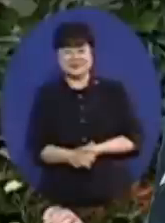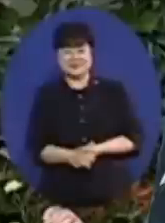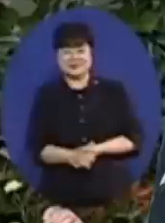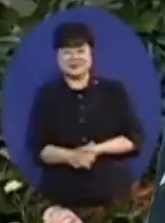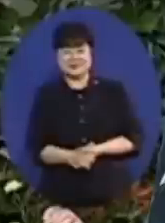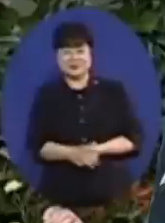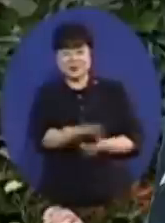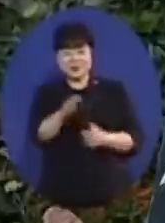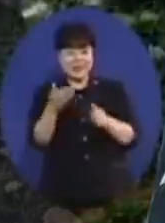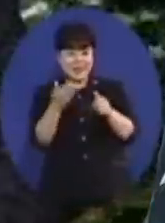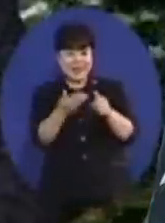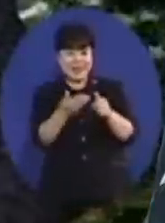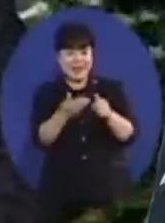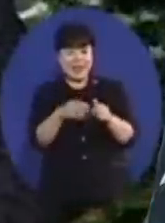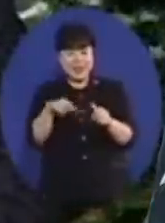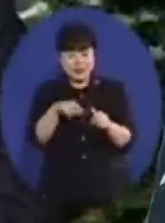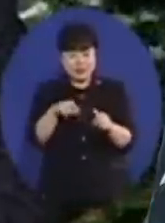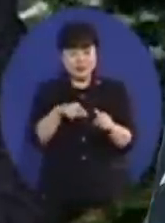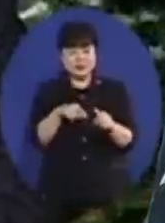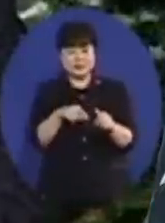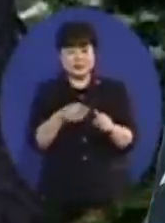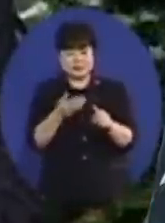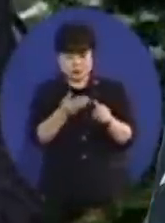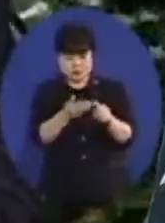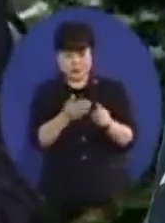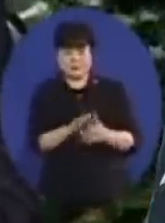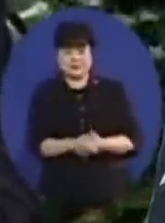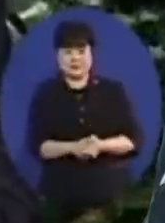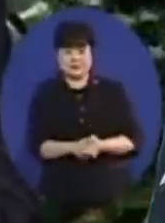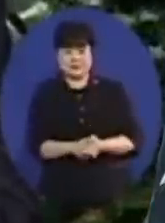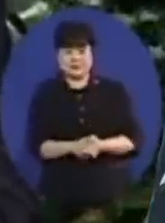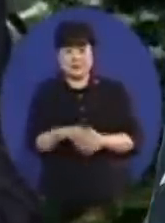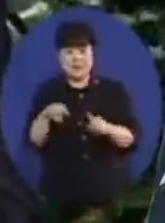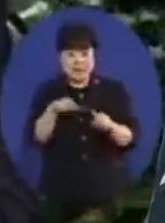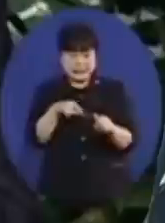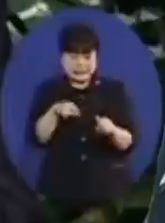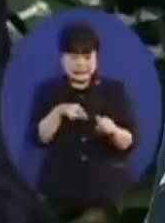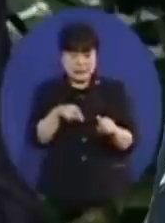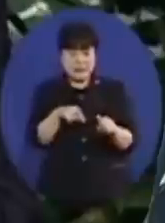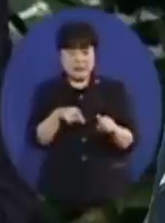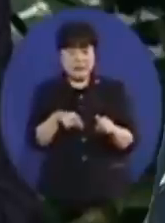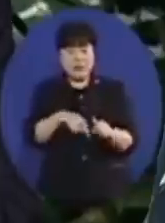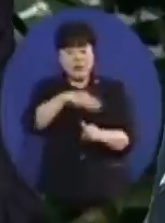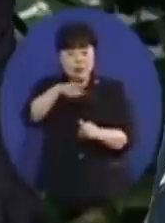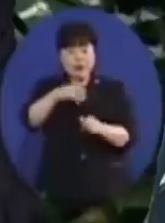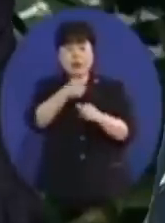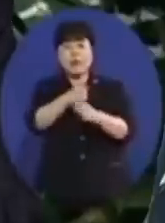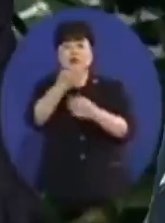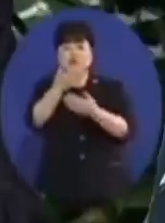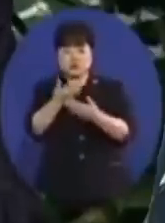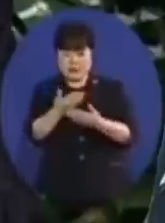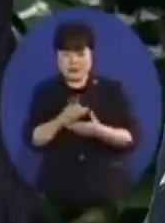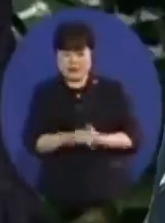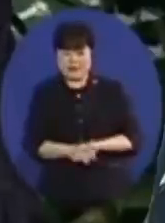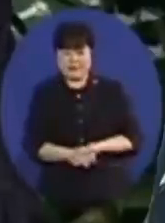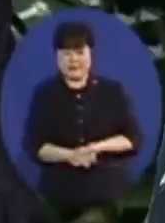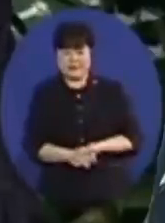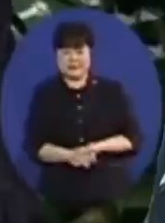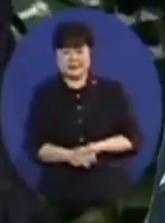우리에게 교육을 시키는 그 교육이 환경을 만들어냅니다